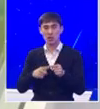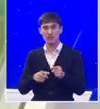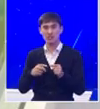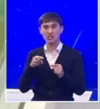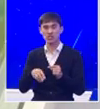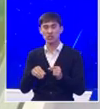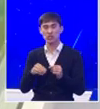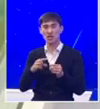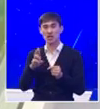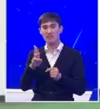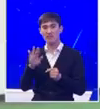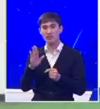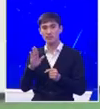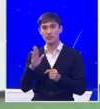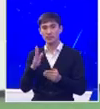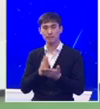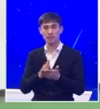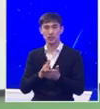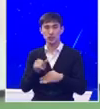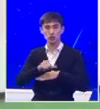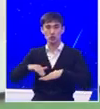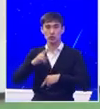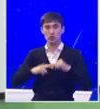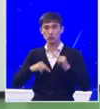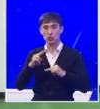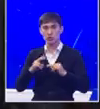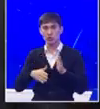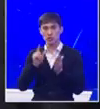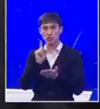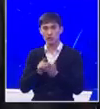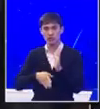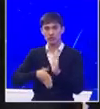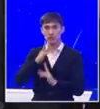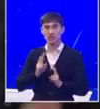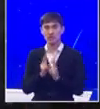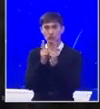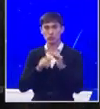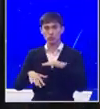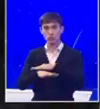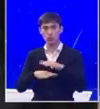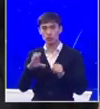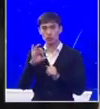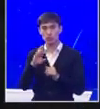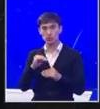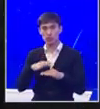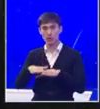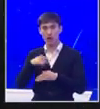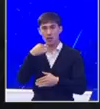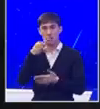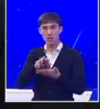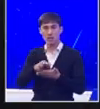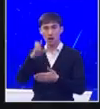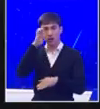квартир. Соответственно, параллельно с комплексной жилой застройкой должны возводиться объекты инфраструктуры и социального спектра, отметил аким